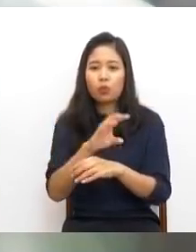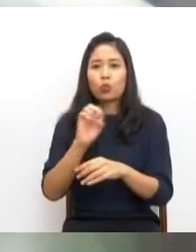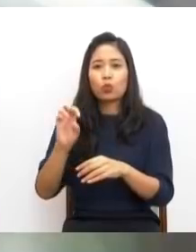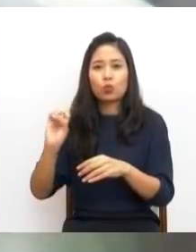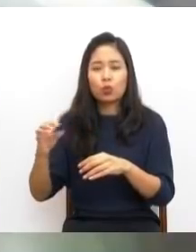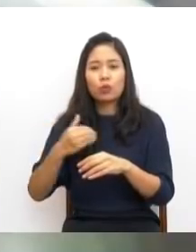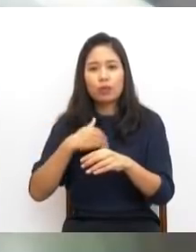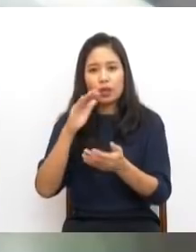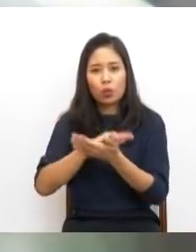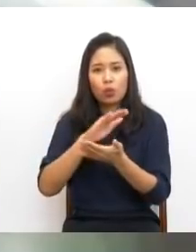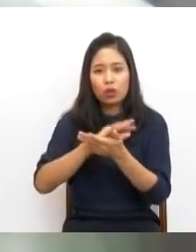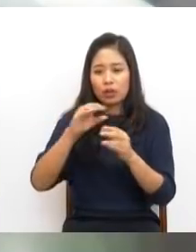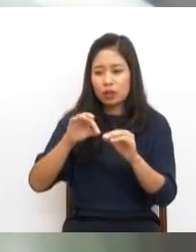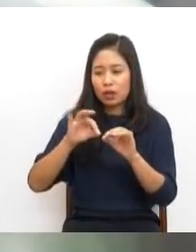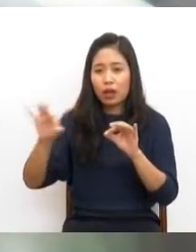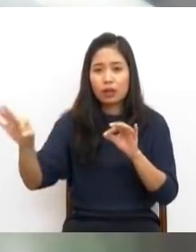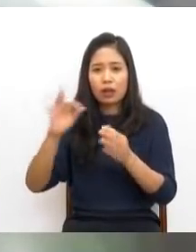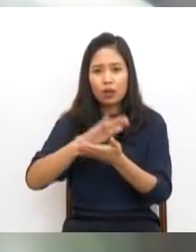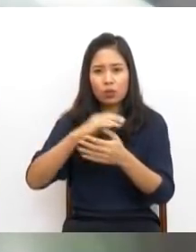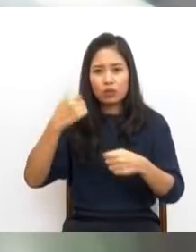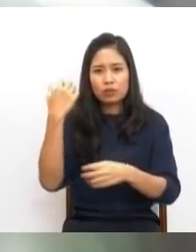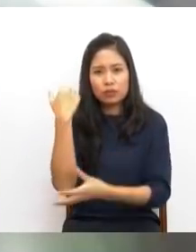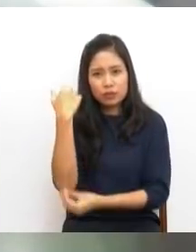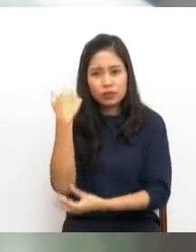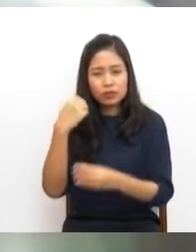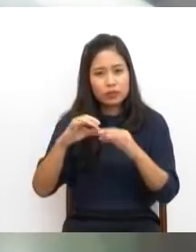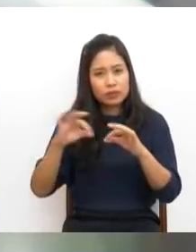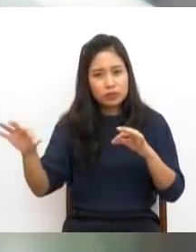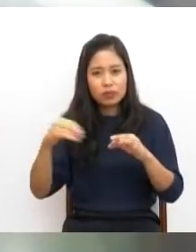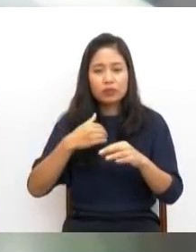างไกลคือภาคเหนือเนี่ยจะเป็นแชมป์ของโรงเรียนห่างไกลเลยตอนนี้นะคะ